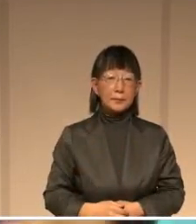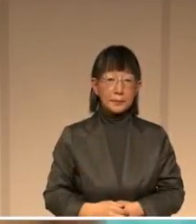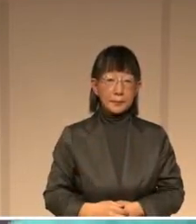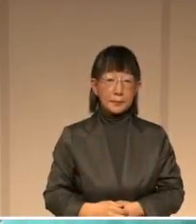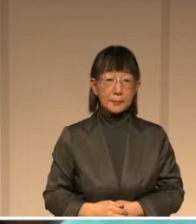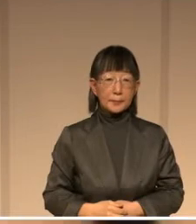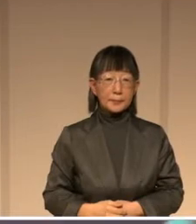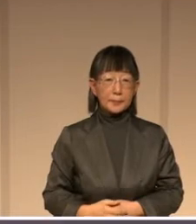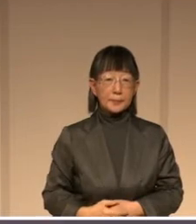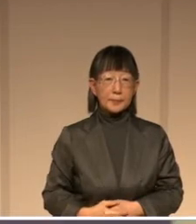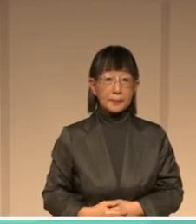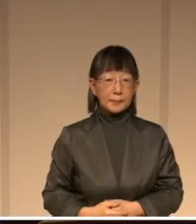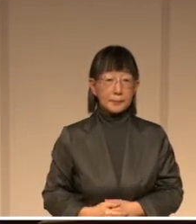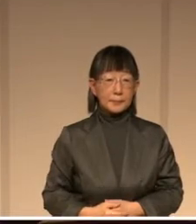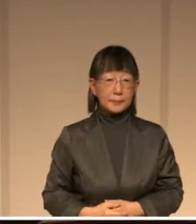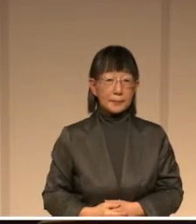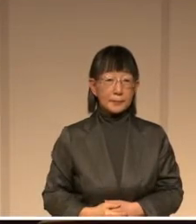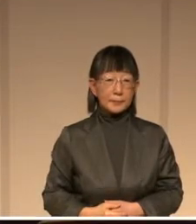夏